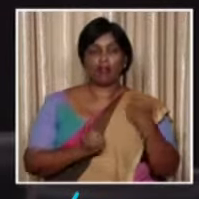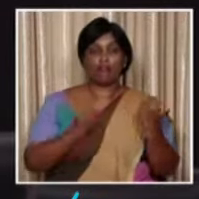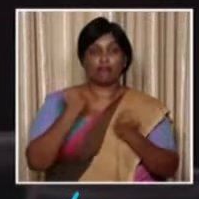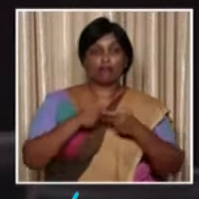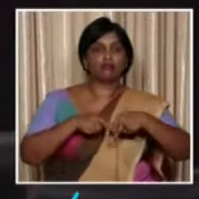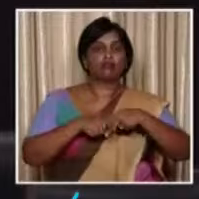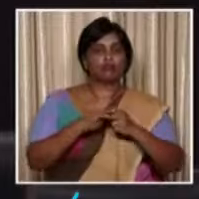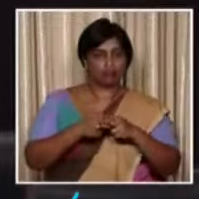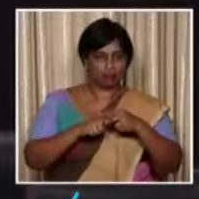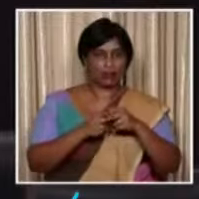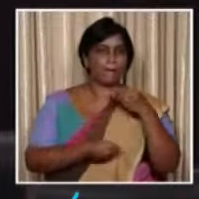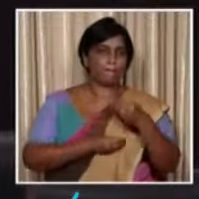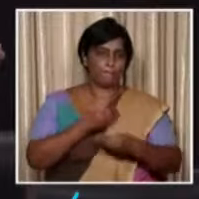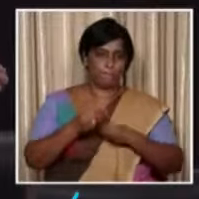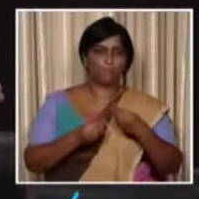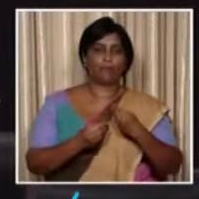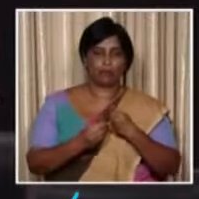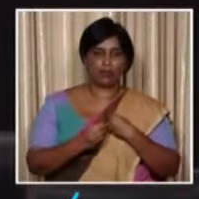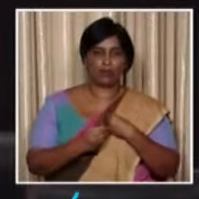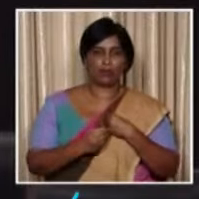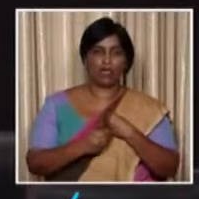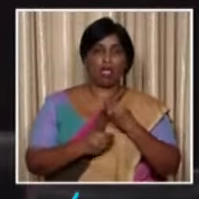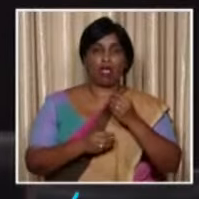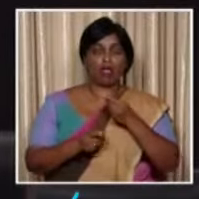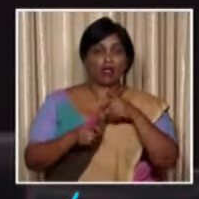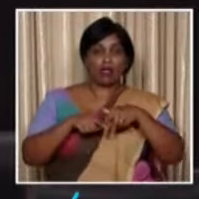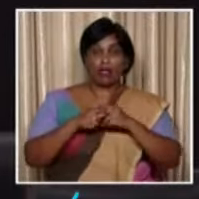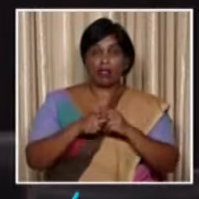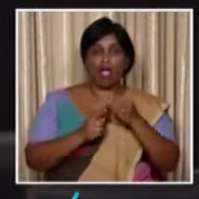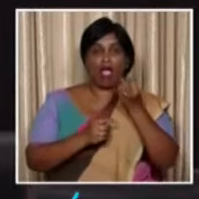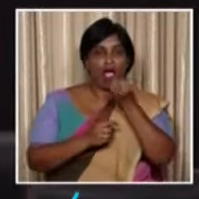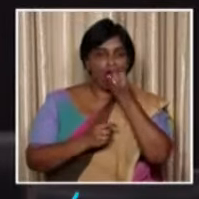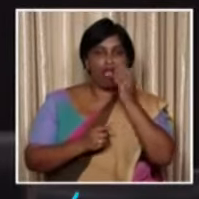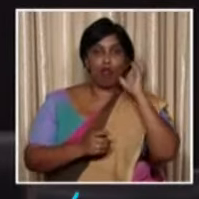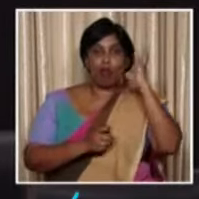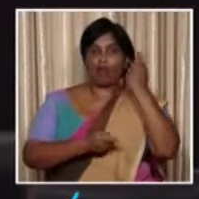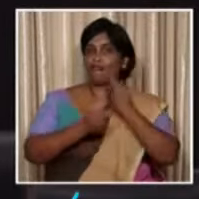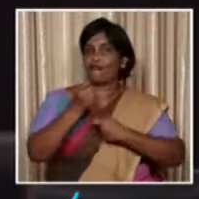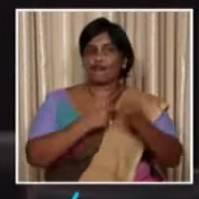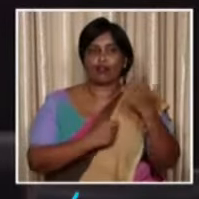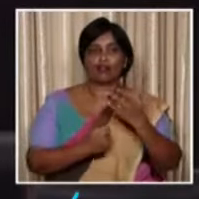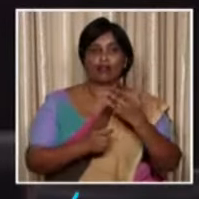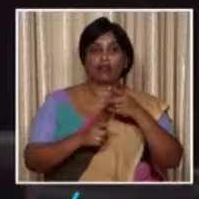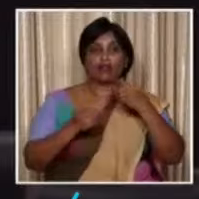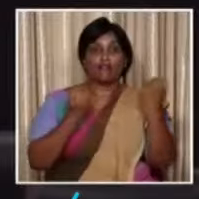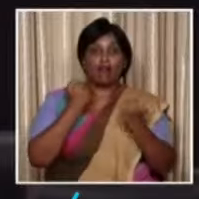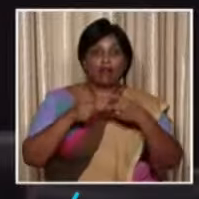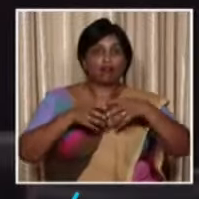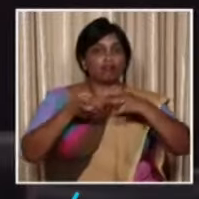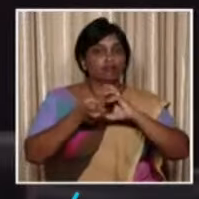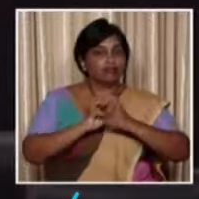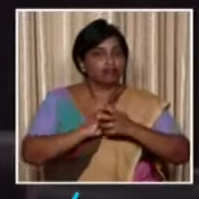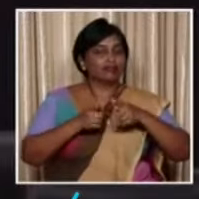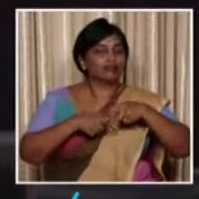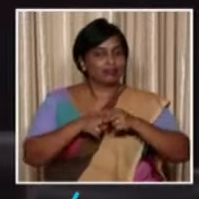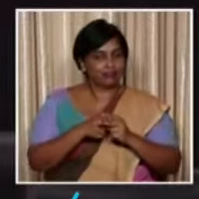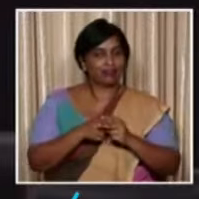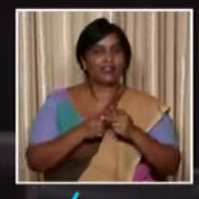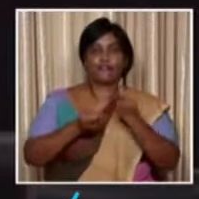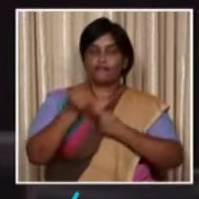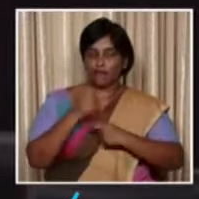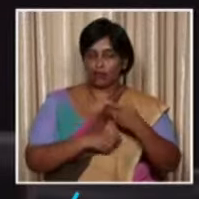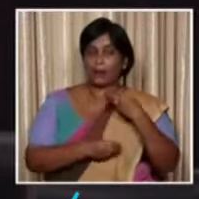ව්‍යාපාරිකයෙක් අමතර කොටස් ව්‍යාපාර වල මම හාල් පෝල් විකුණන්නේ නැහැ කතානායකතුමා මම විකුණන්නේ අමතර කොටස් ඒ අමතර